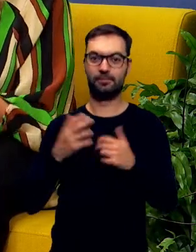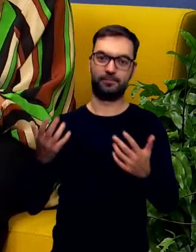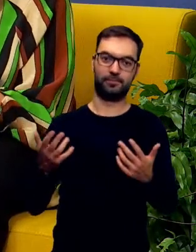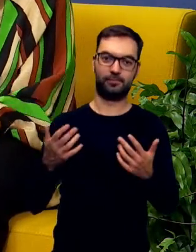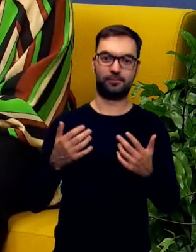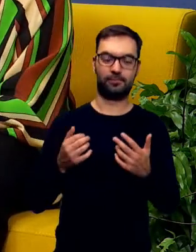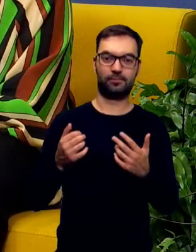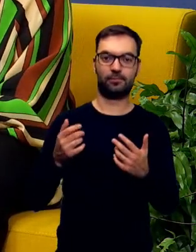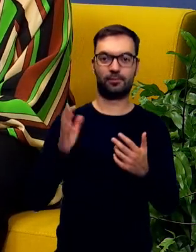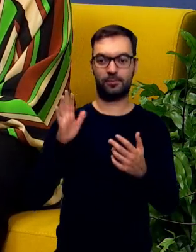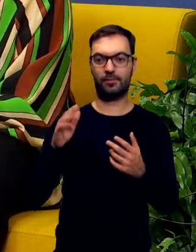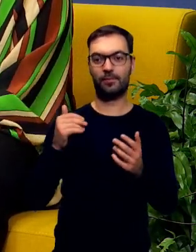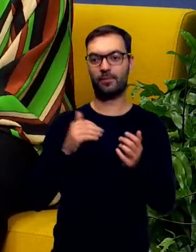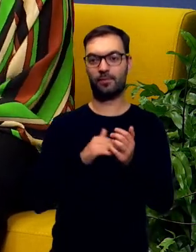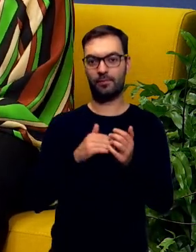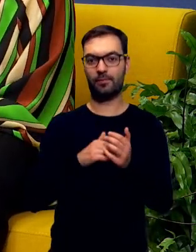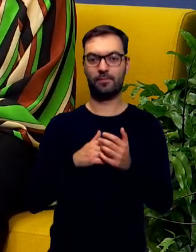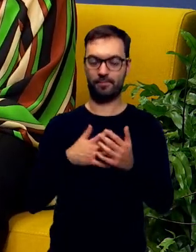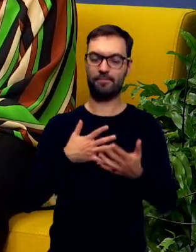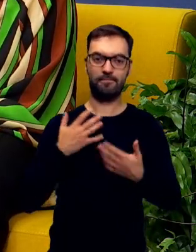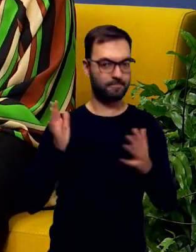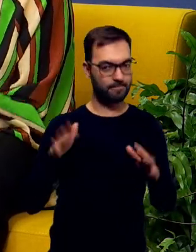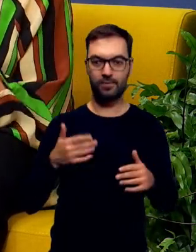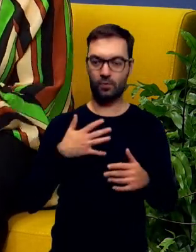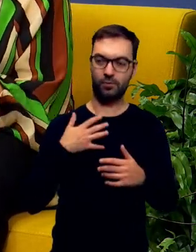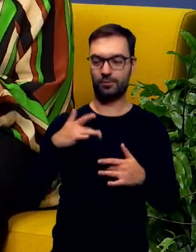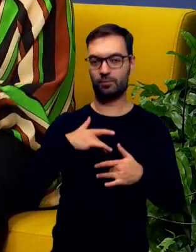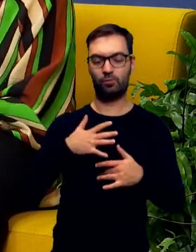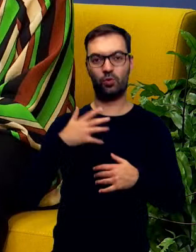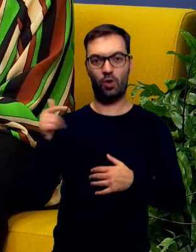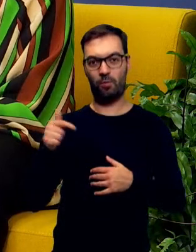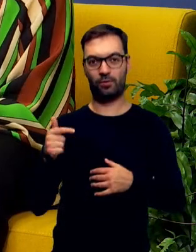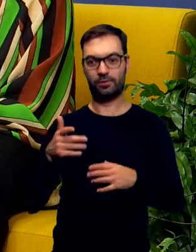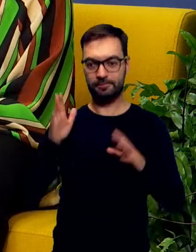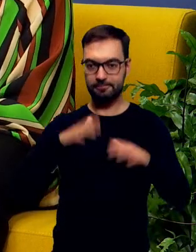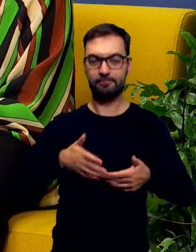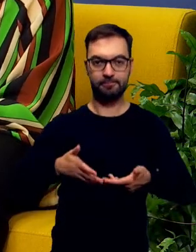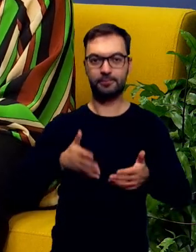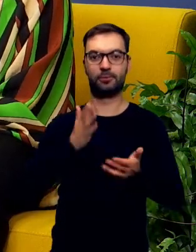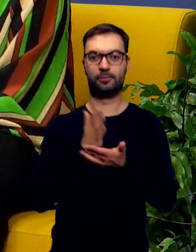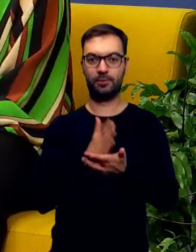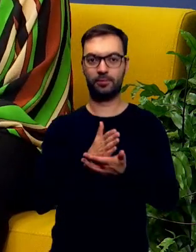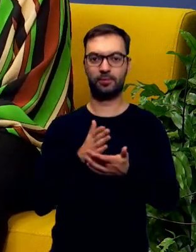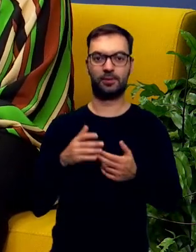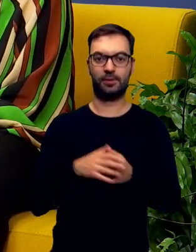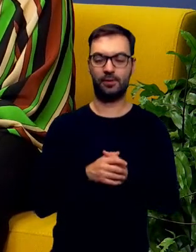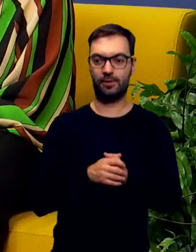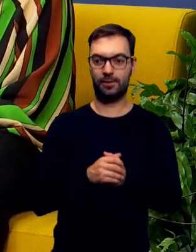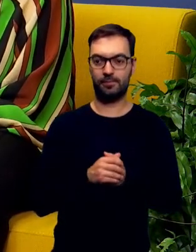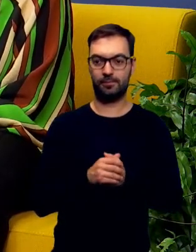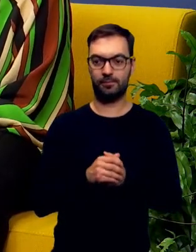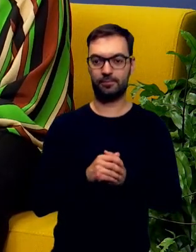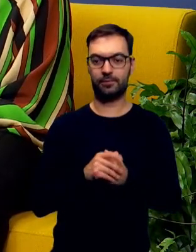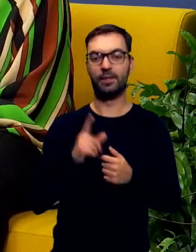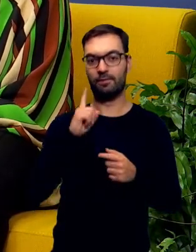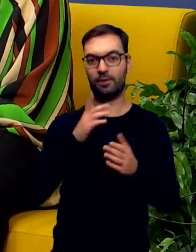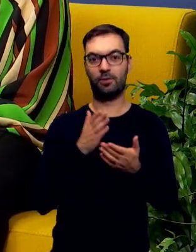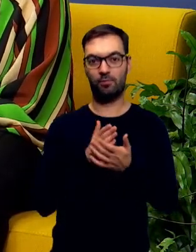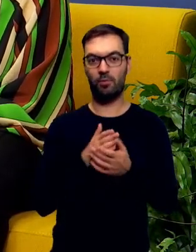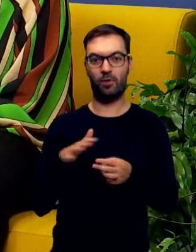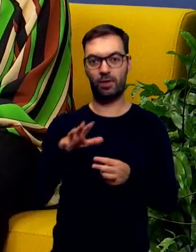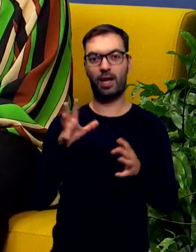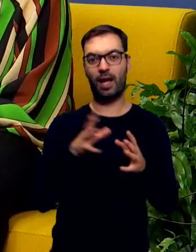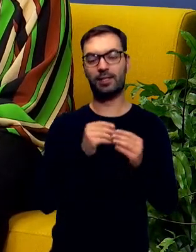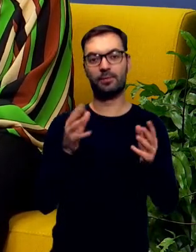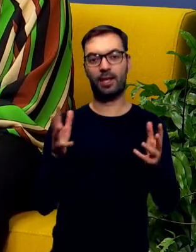jakby miał taką potrzebę i poczuł się w obowiązku po pomocy i tam faktycznie działał razem